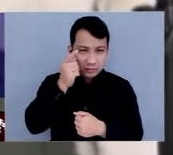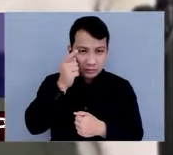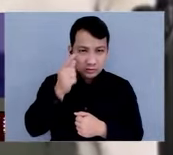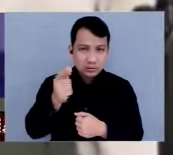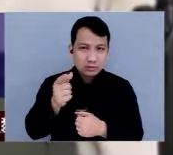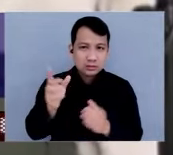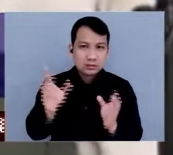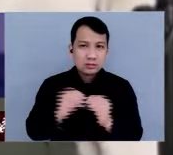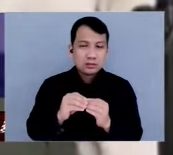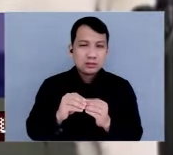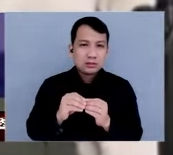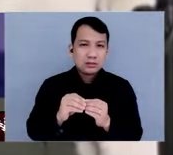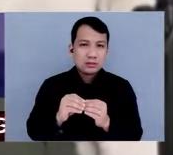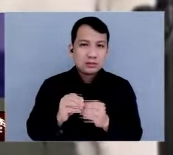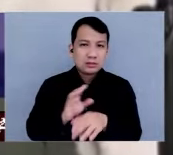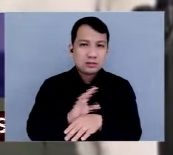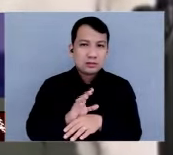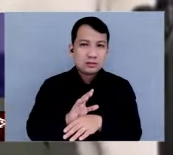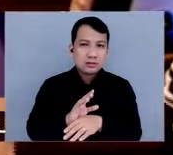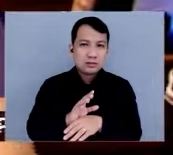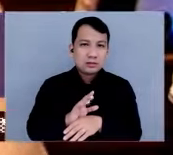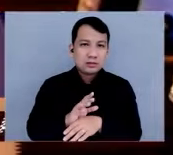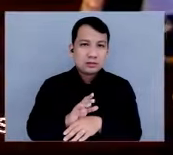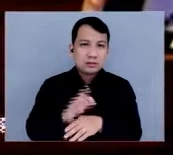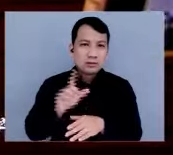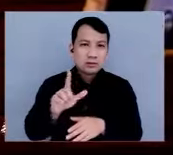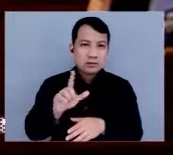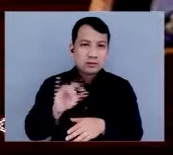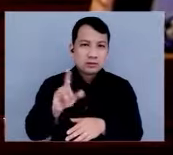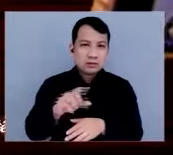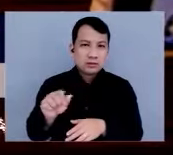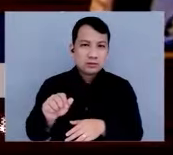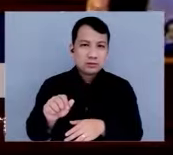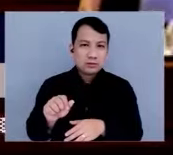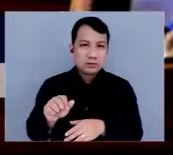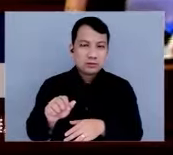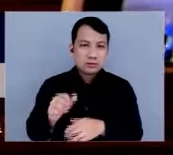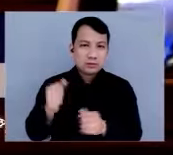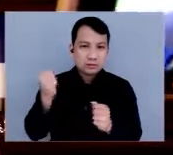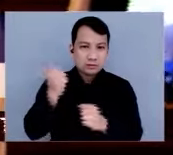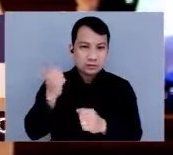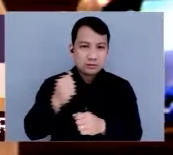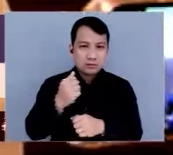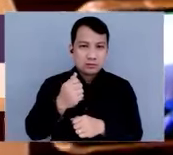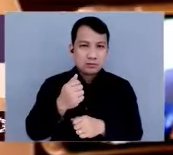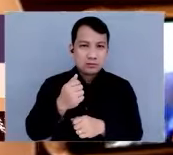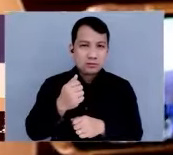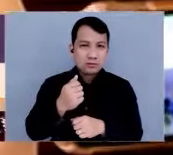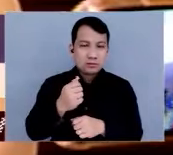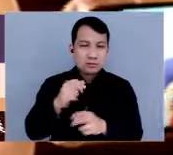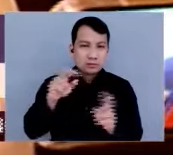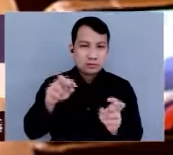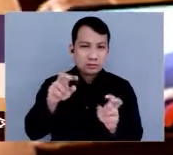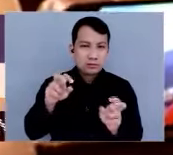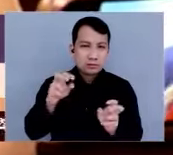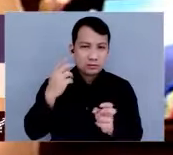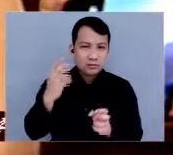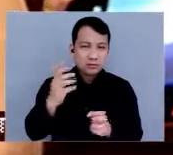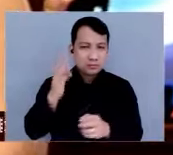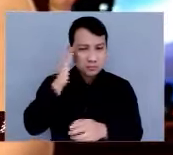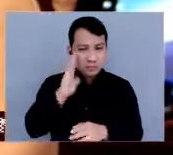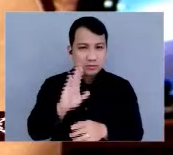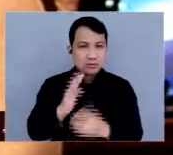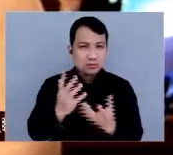Hollywood career I always call her hope now Li is um you know she knows exactly what she